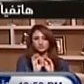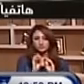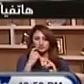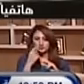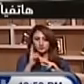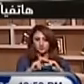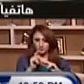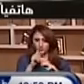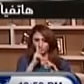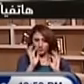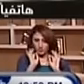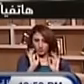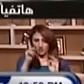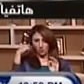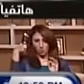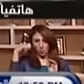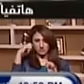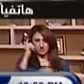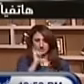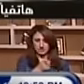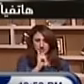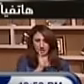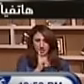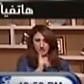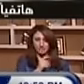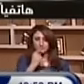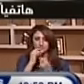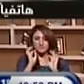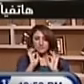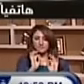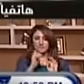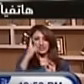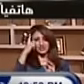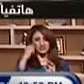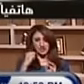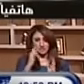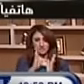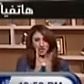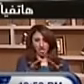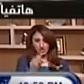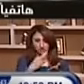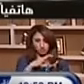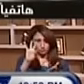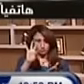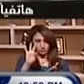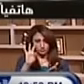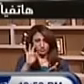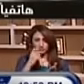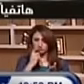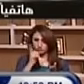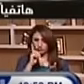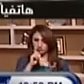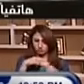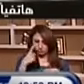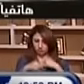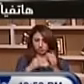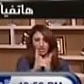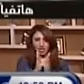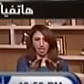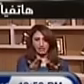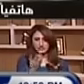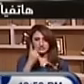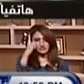قريت ان في تصريحات لسيادتك انك انت تنوي الغاء اجازه السبت، هل ده صحيح؟ لا لا، هذا كلام غير صحيح. هو احنا حاجة